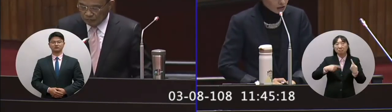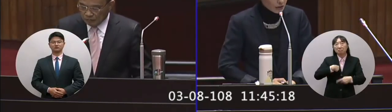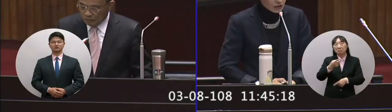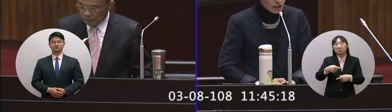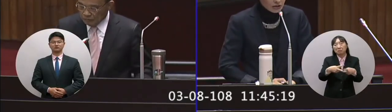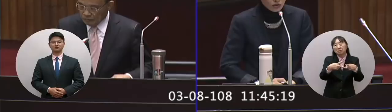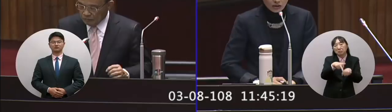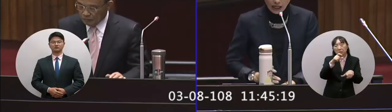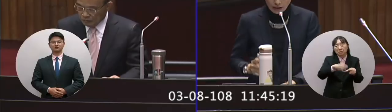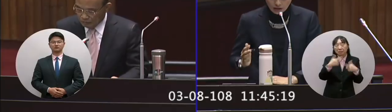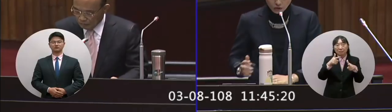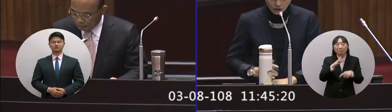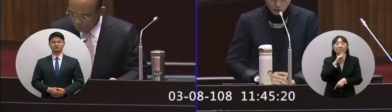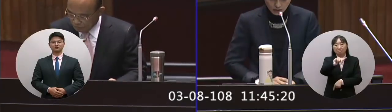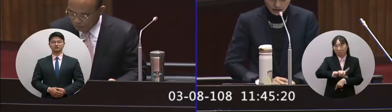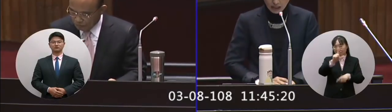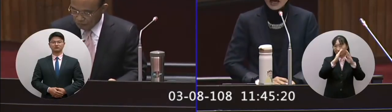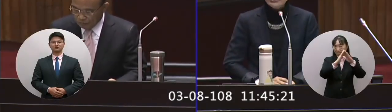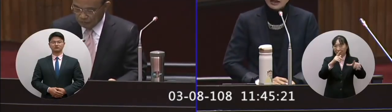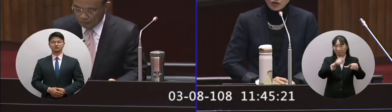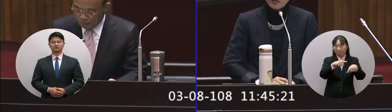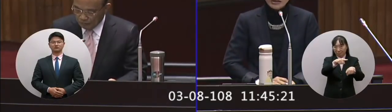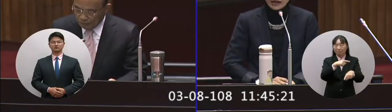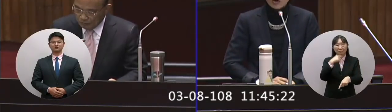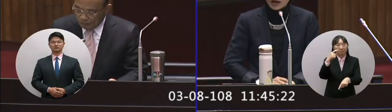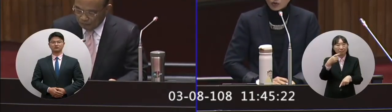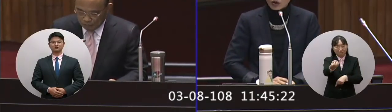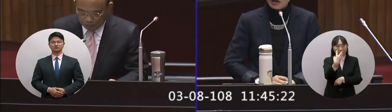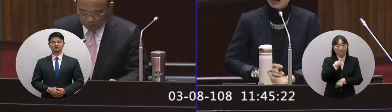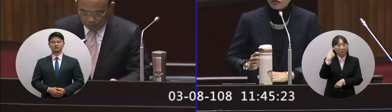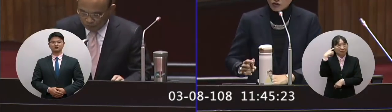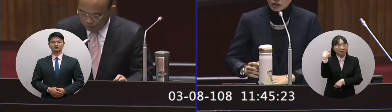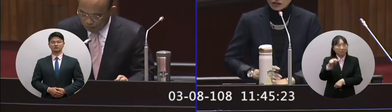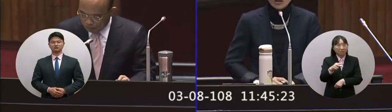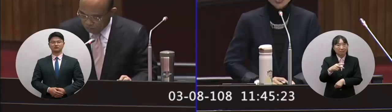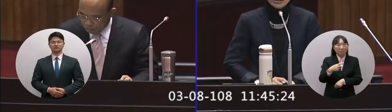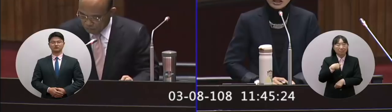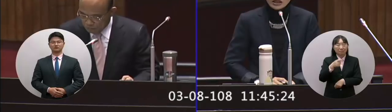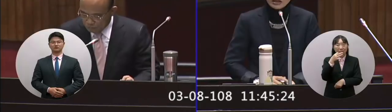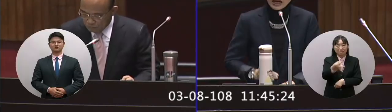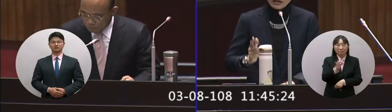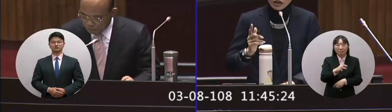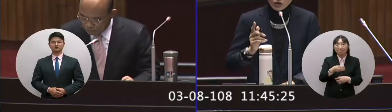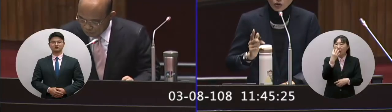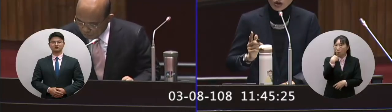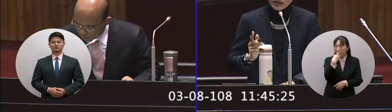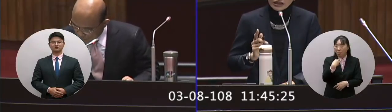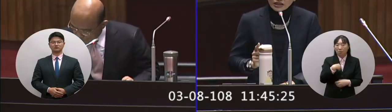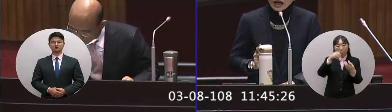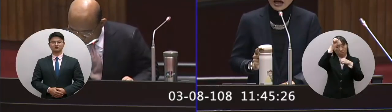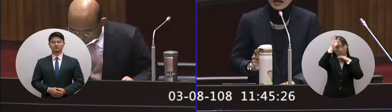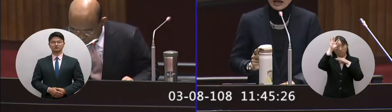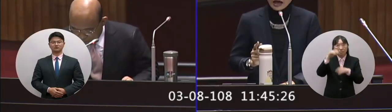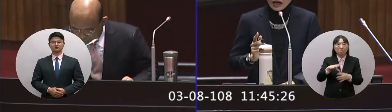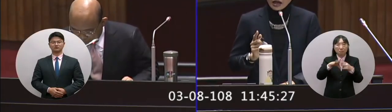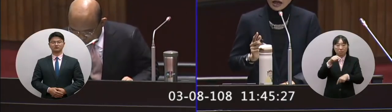哈、哦。日本的上市公司，它很清楚告诉我们，其实它还想跟我们采购芒果跟凤梨，所以这些订单。农委会